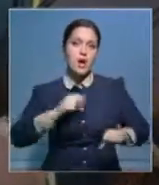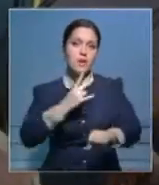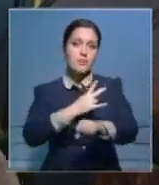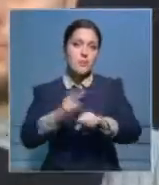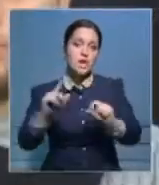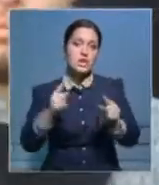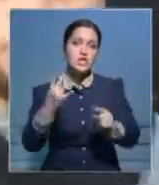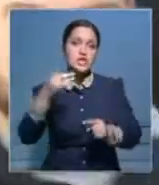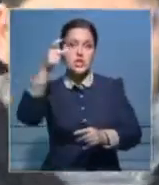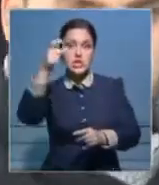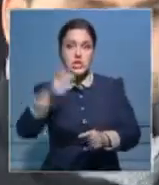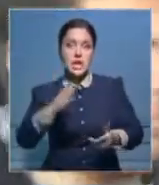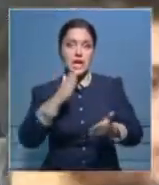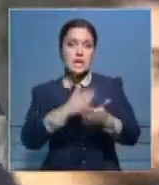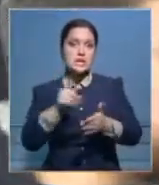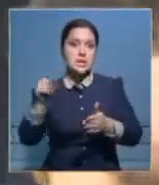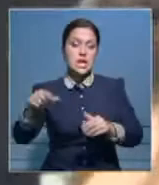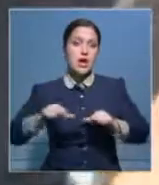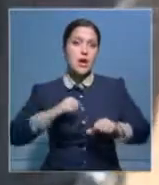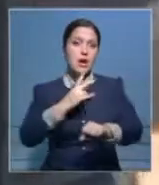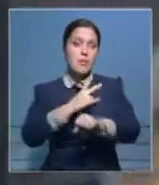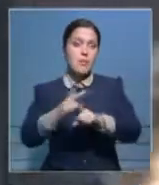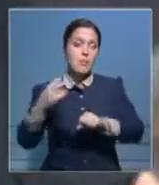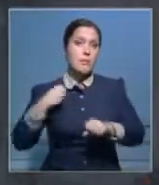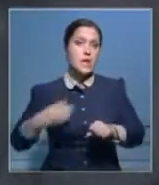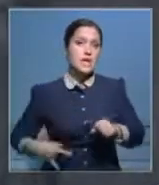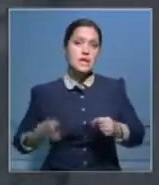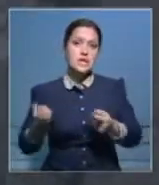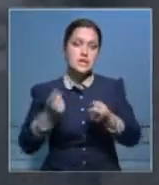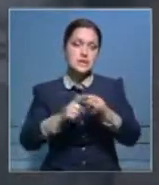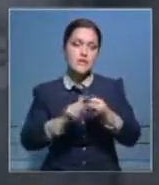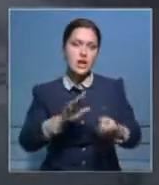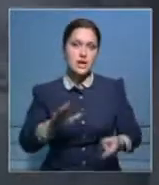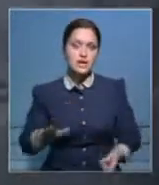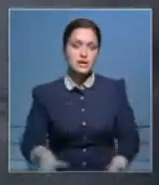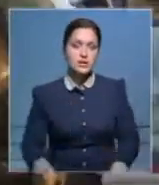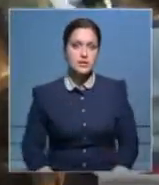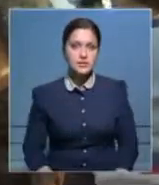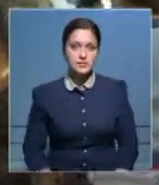Власти отметили, что арестованные с терактами в Париже не связаны.